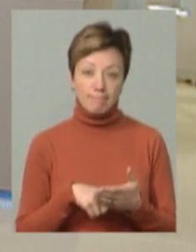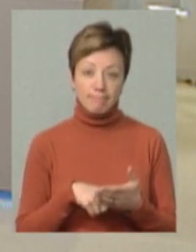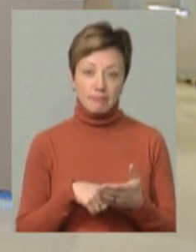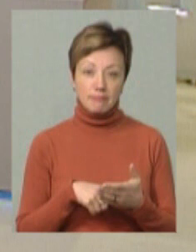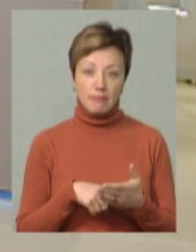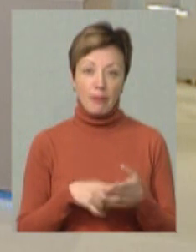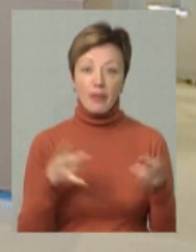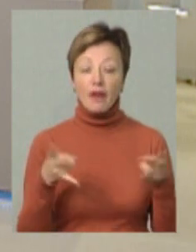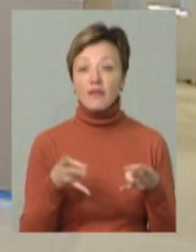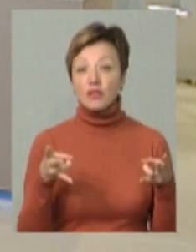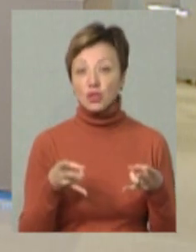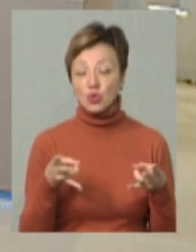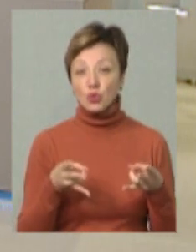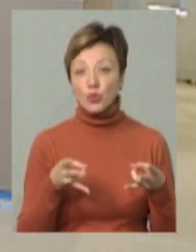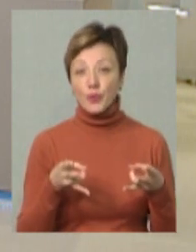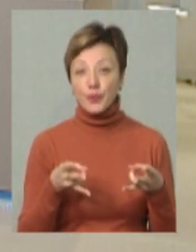Навіщо